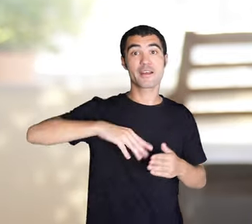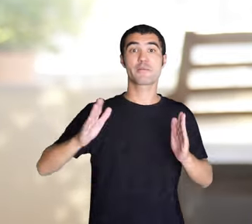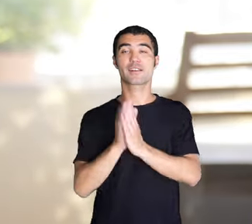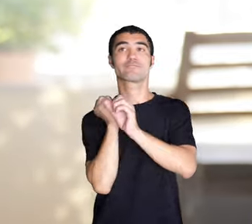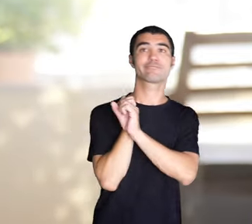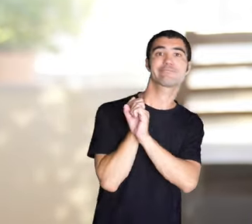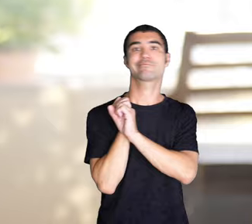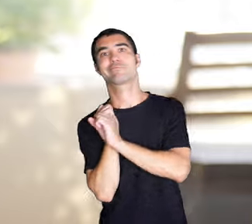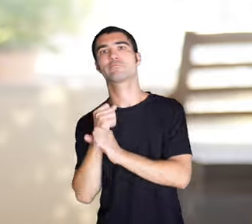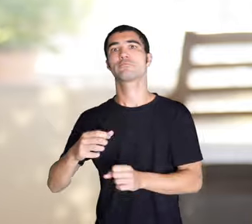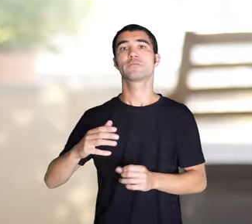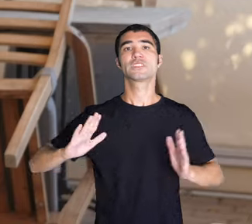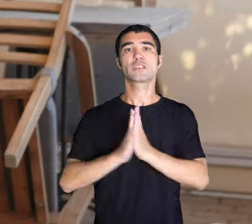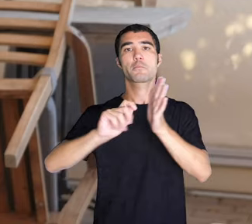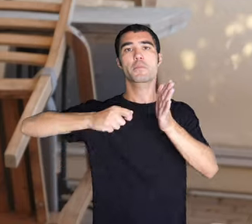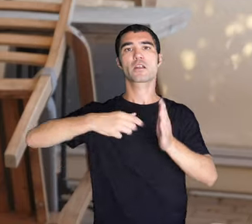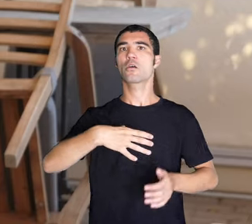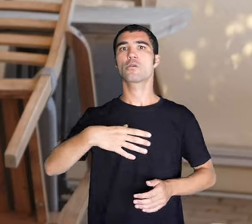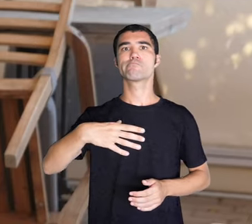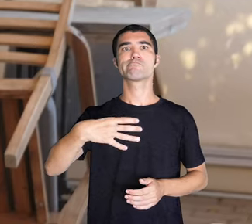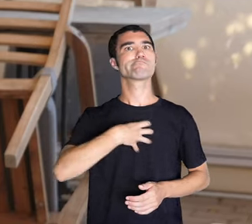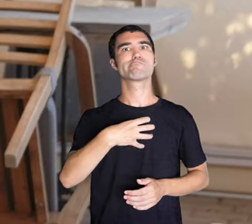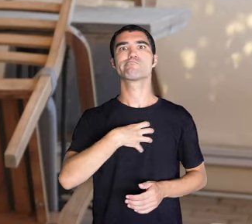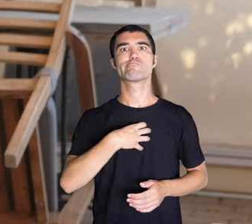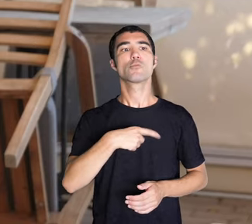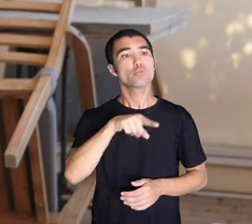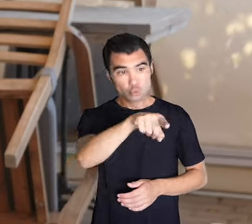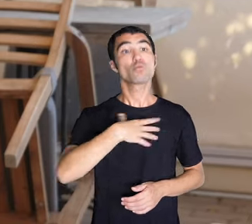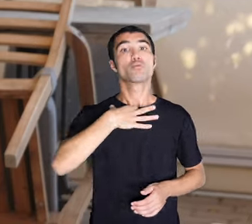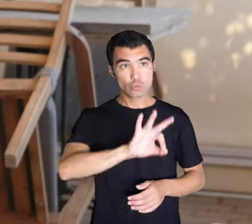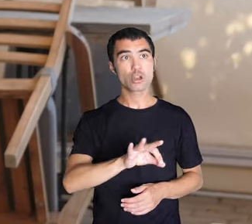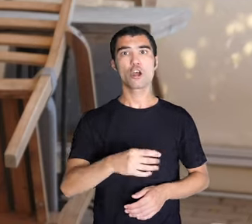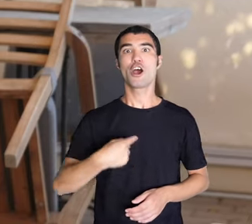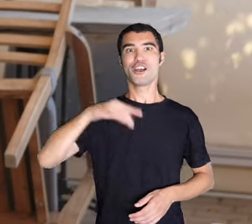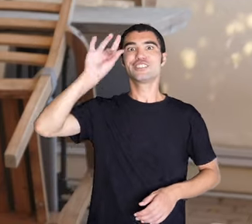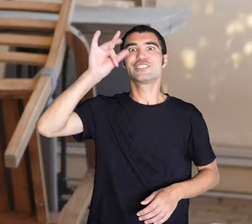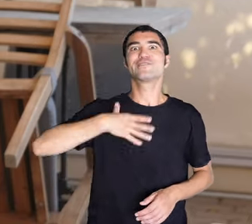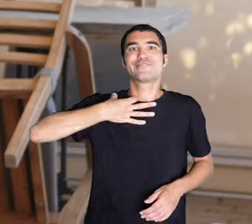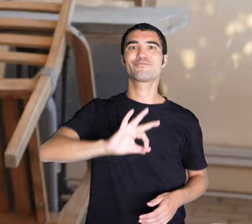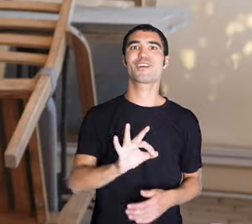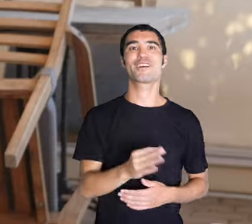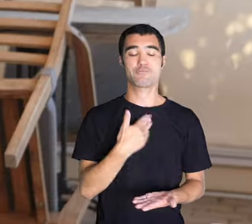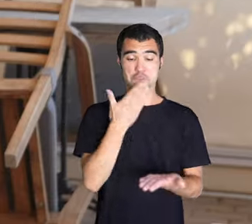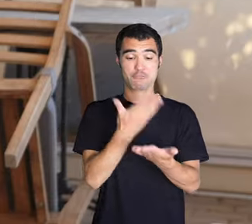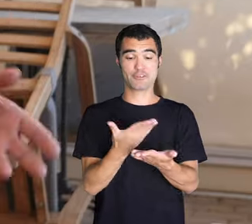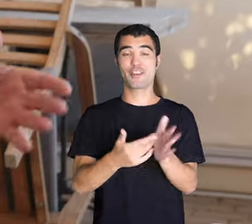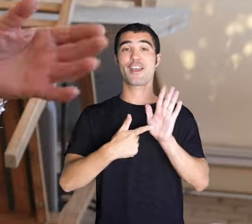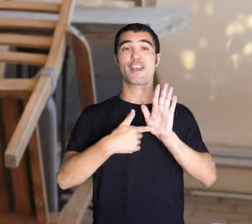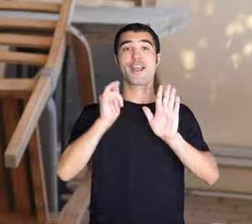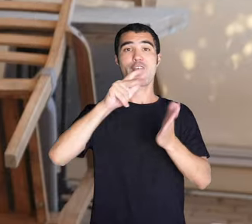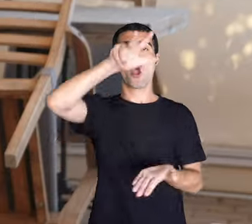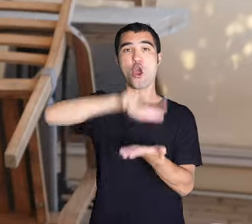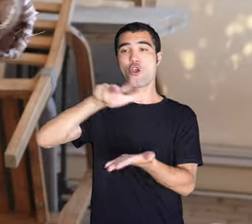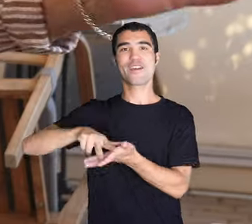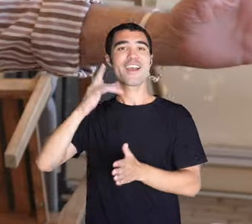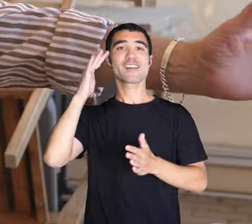pues, li vaig explicar. Diu que el de pot dur Sant Pere. Diu, sí, jo t'estic. Té permís i té homologats i